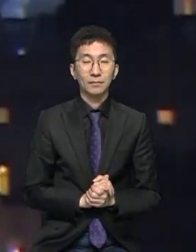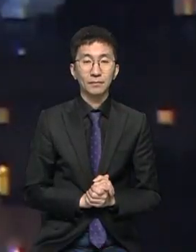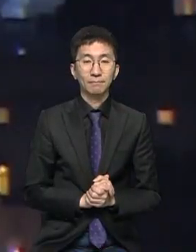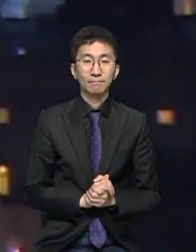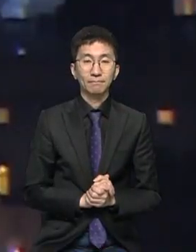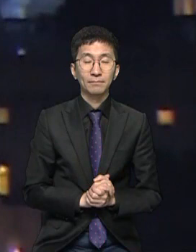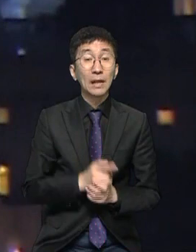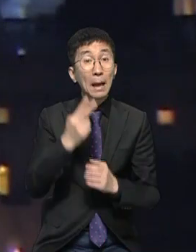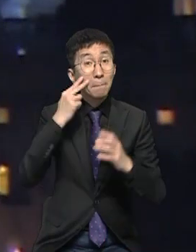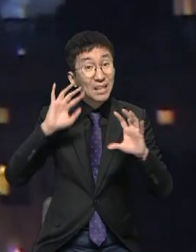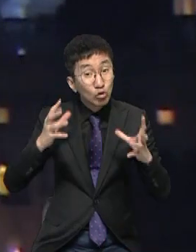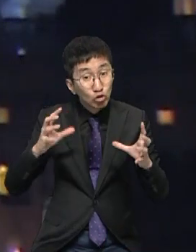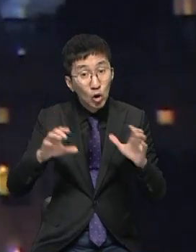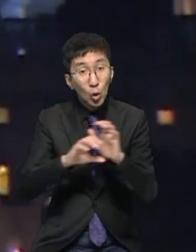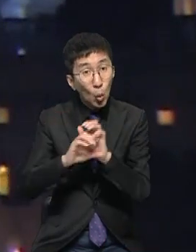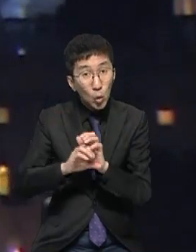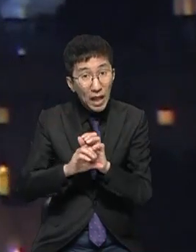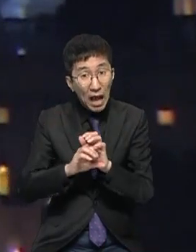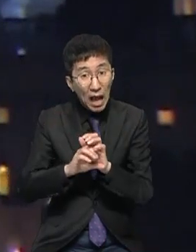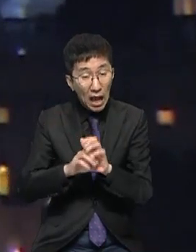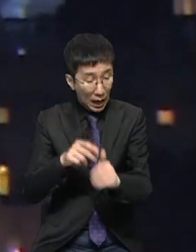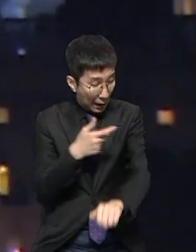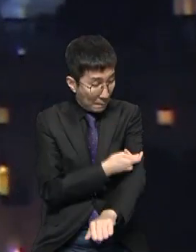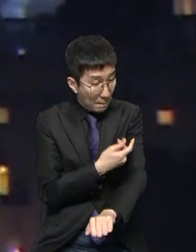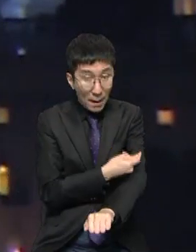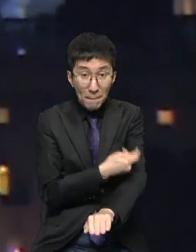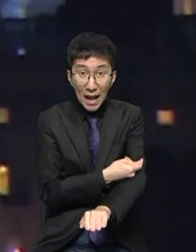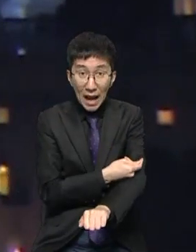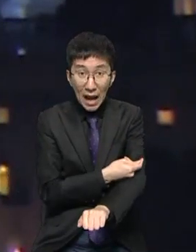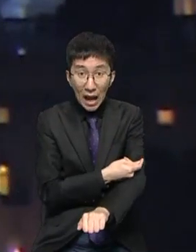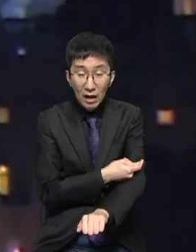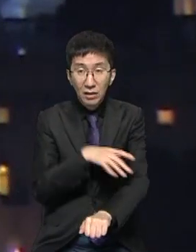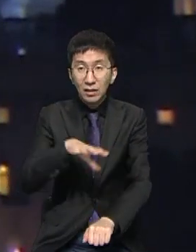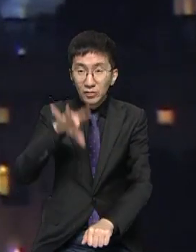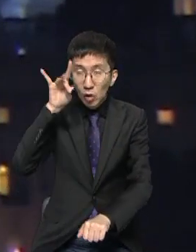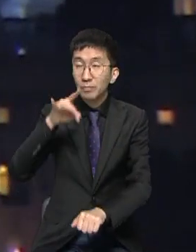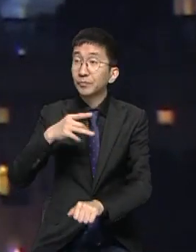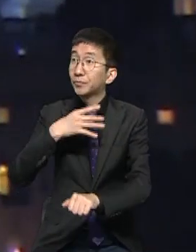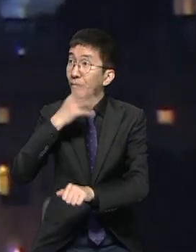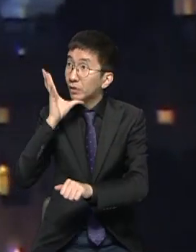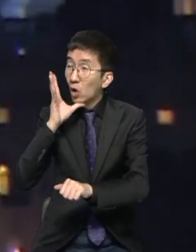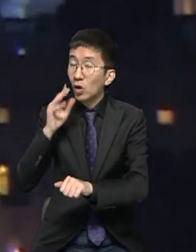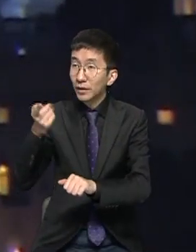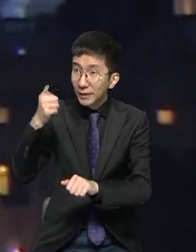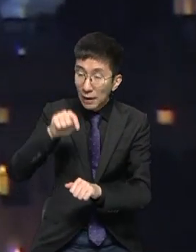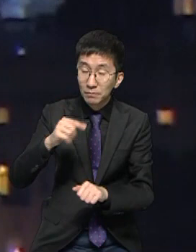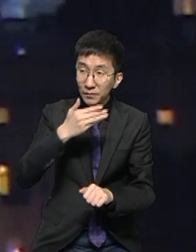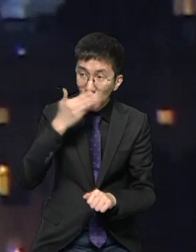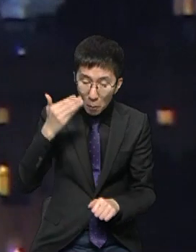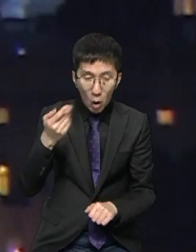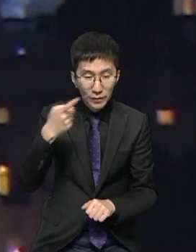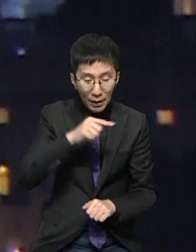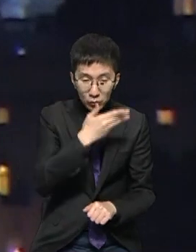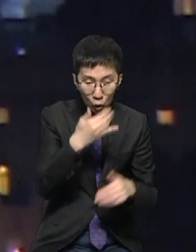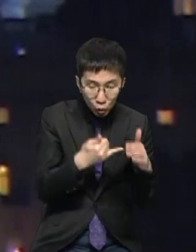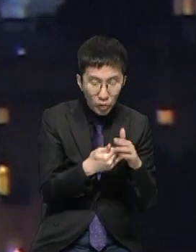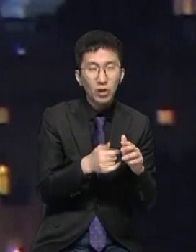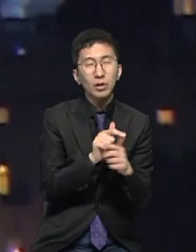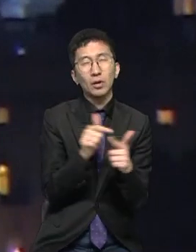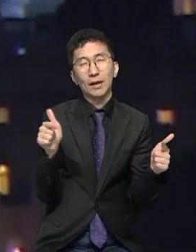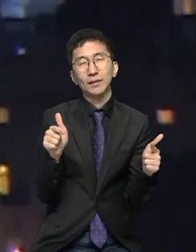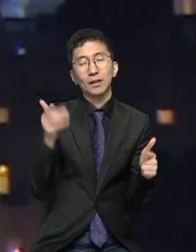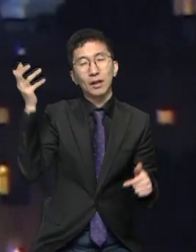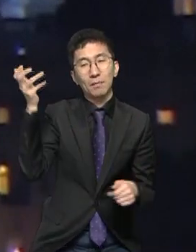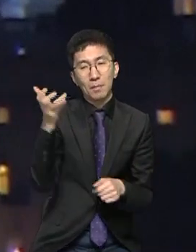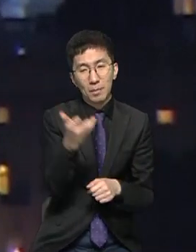네, 미국은 코로나 접종 가능 연령을 단계적으로 확대했습니다. 아무래도 mRNA 코로나 백신이 새로운 방식이다